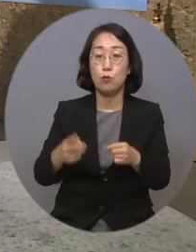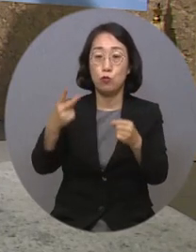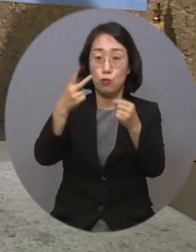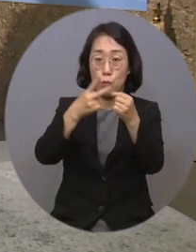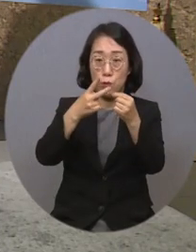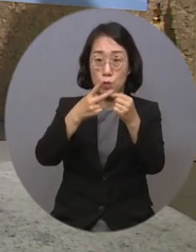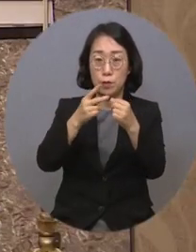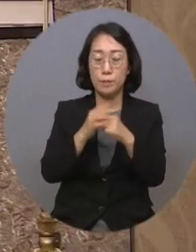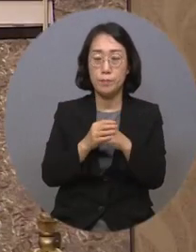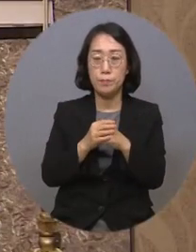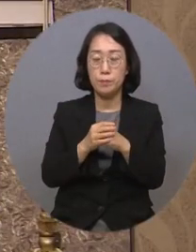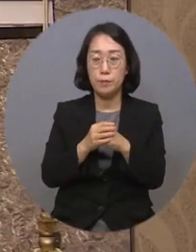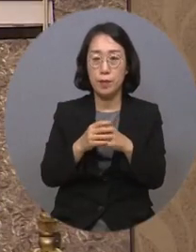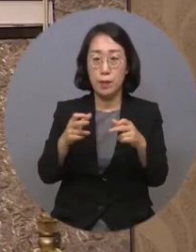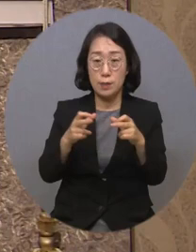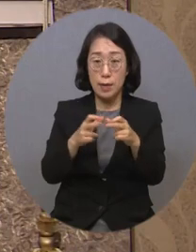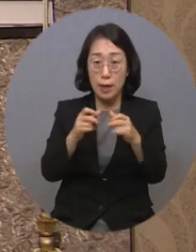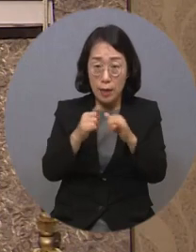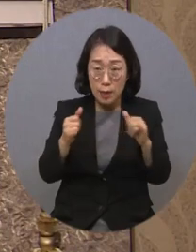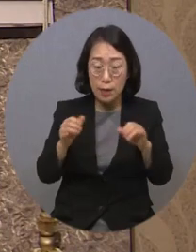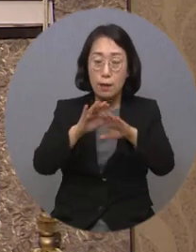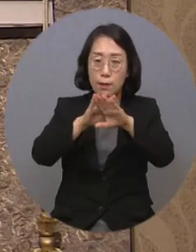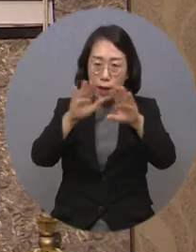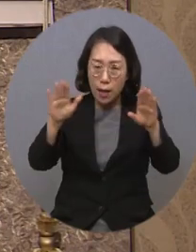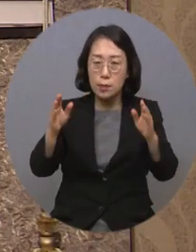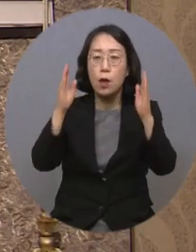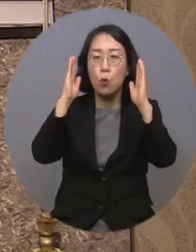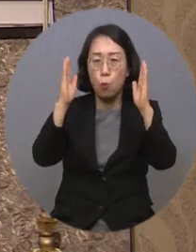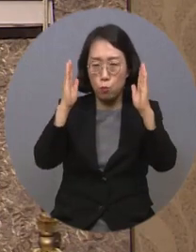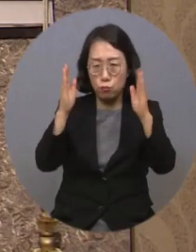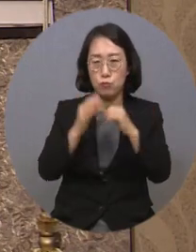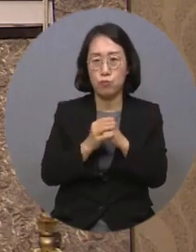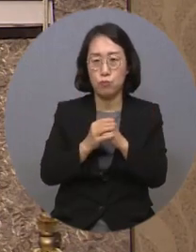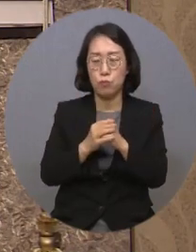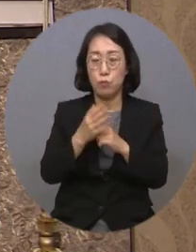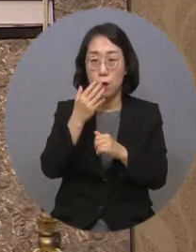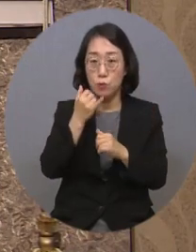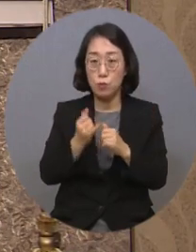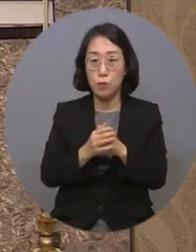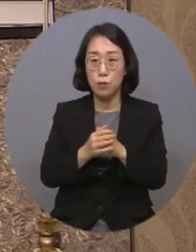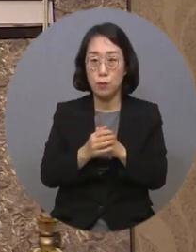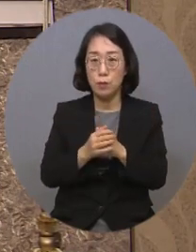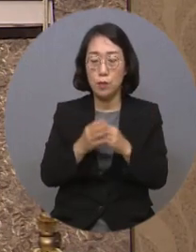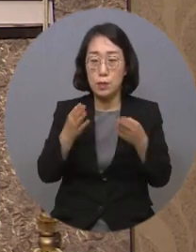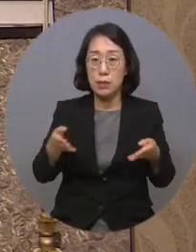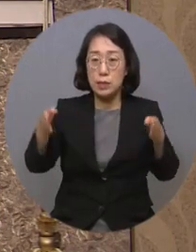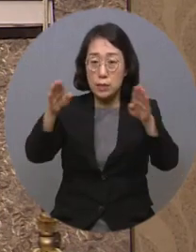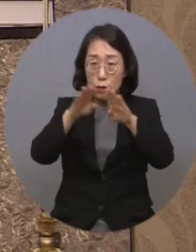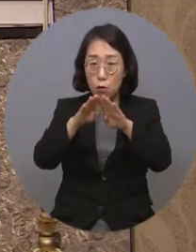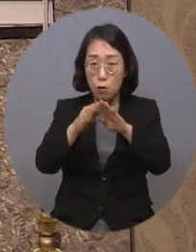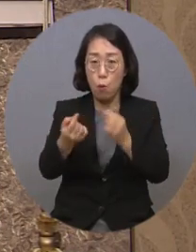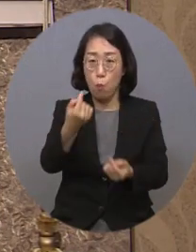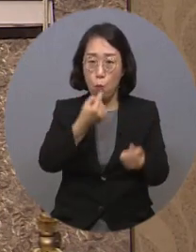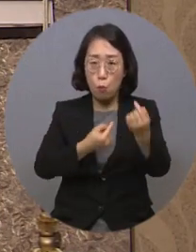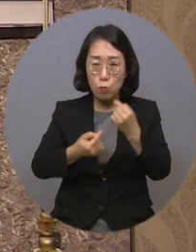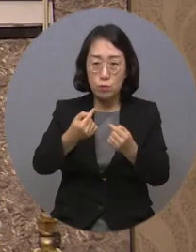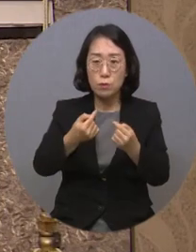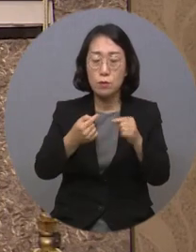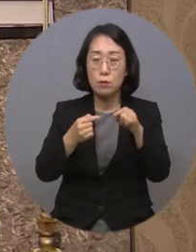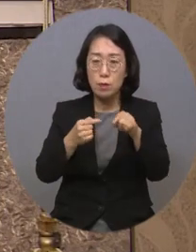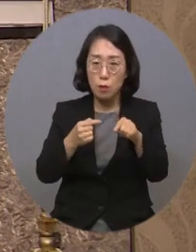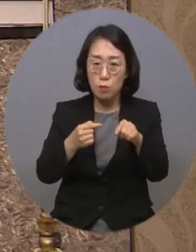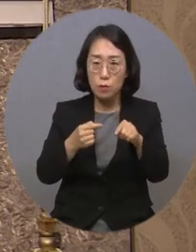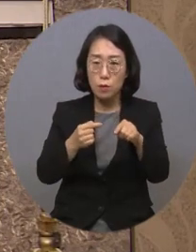두 번째가 장애인들도 낮 시간에 공부할 수 있는 재가 장애인들. 시설 입소는 한계가 있으니까 가능한 시설